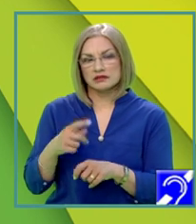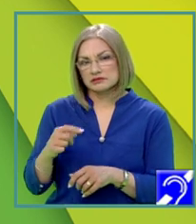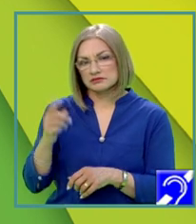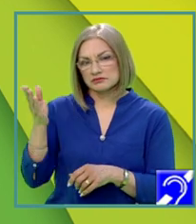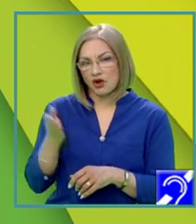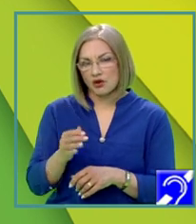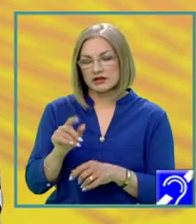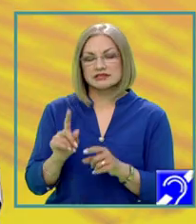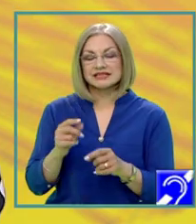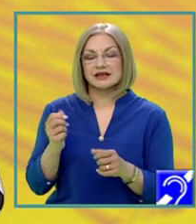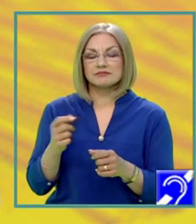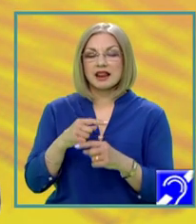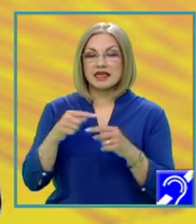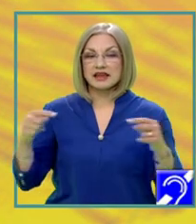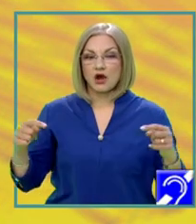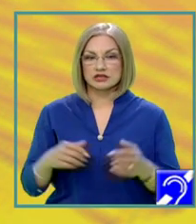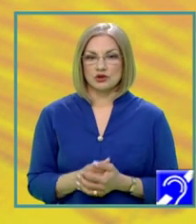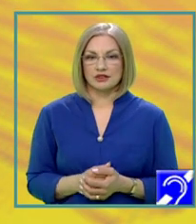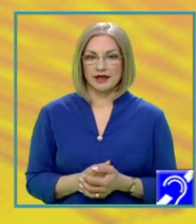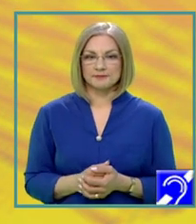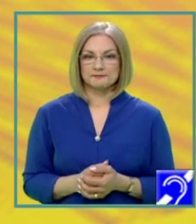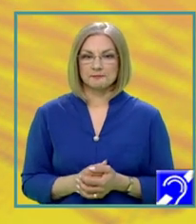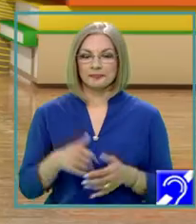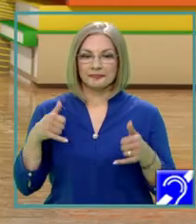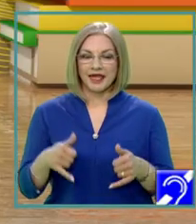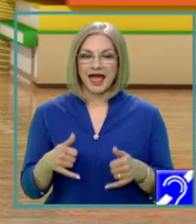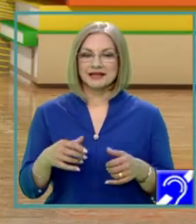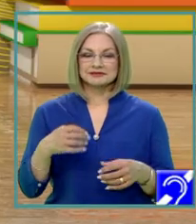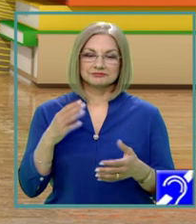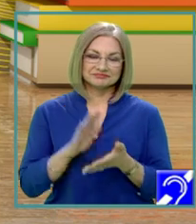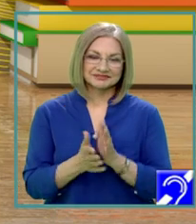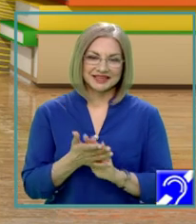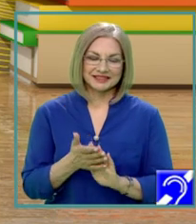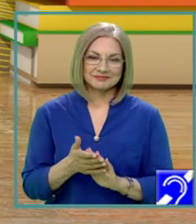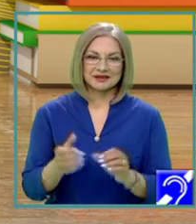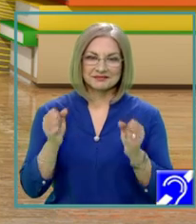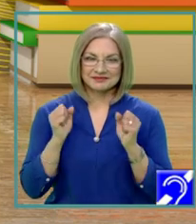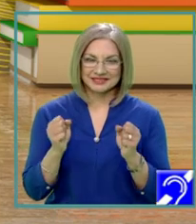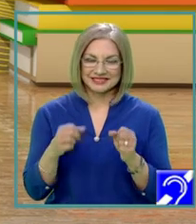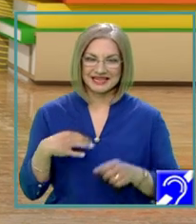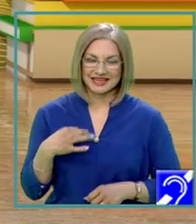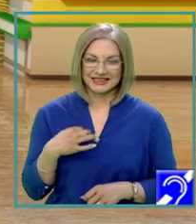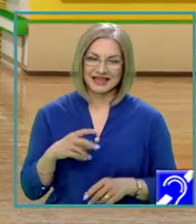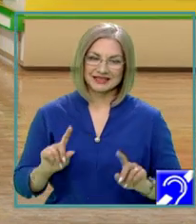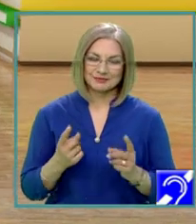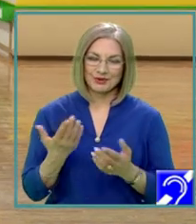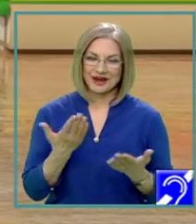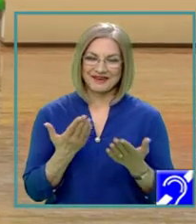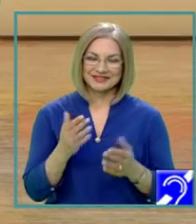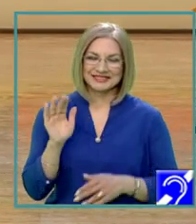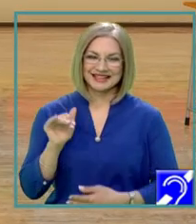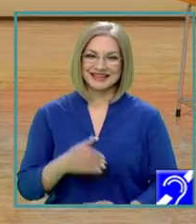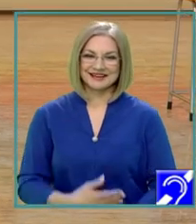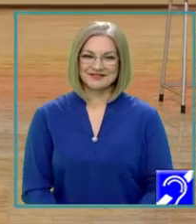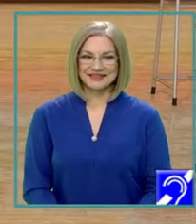linie orizontală aceasta a fost secția de astăzi Vă urez multă sănătate și spor la învățat la